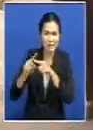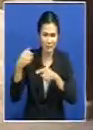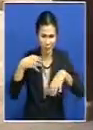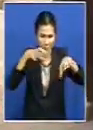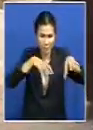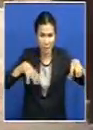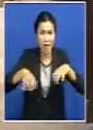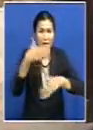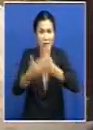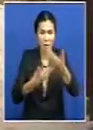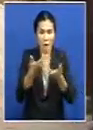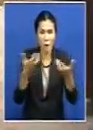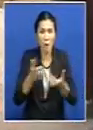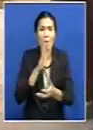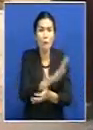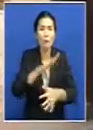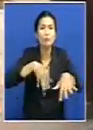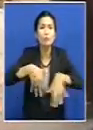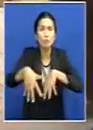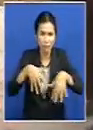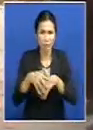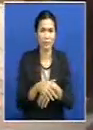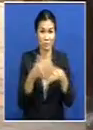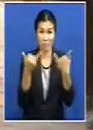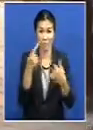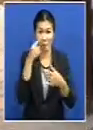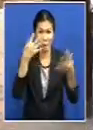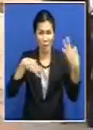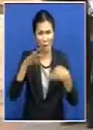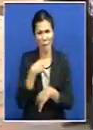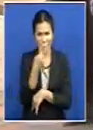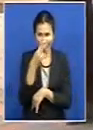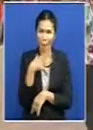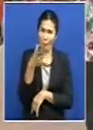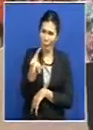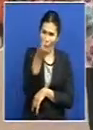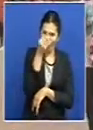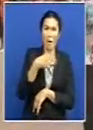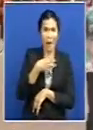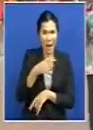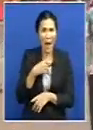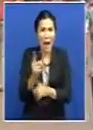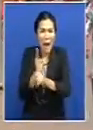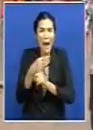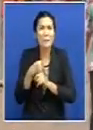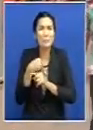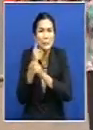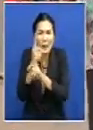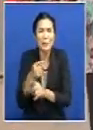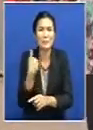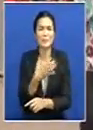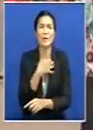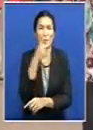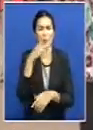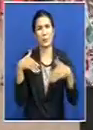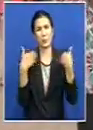โอทอปของดีของเด่นของชาวบึงกาค่ะโอเห็นการรำเมื่อสักครู่นี้แล้วอยากจะเซิงตามเลยนะคุณนลินาดูสนุกสนานคึกคักมากนะ